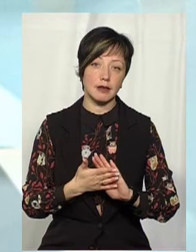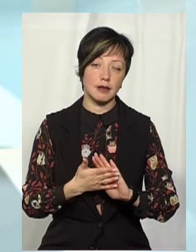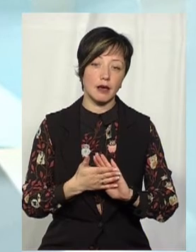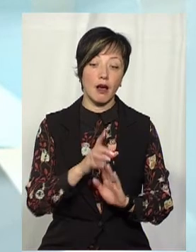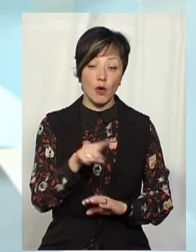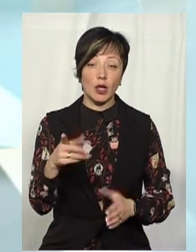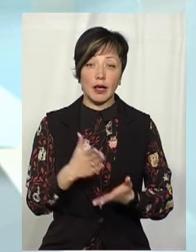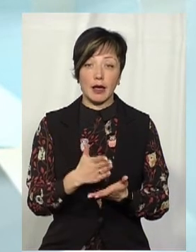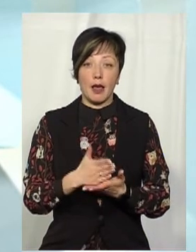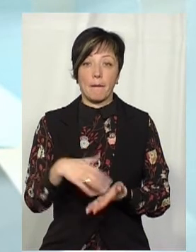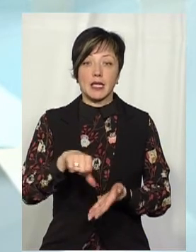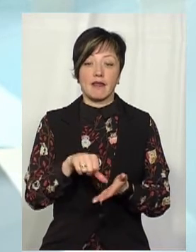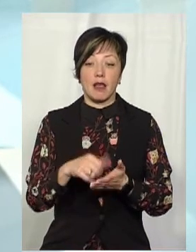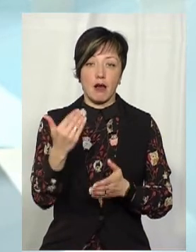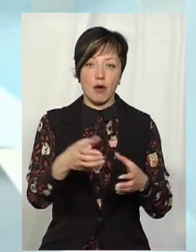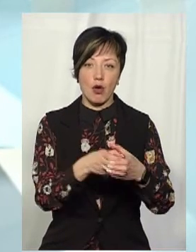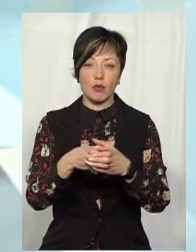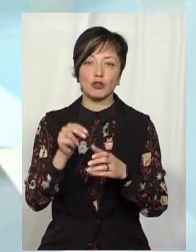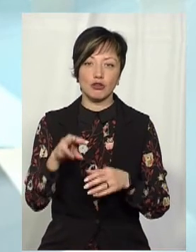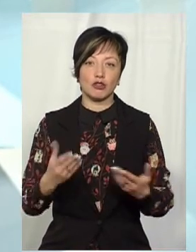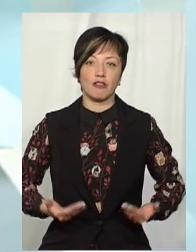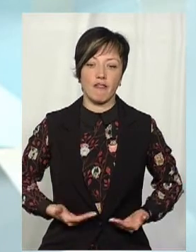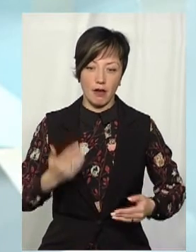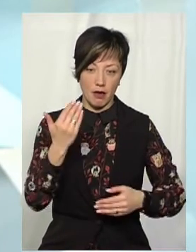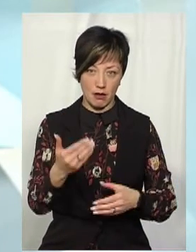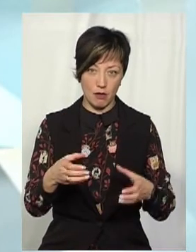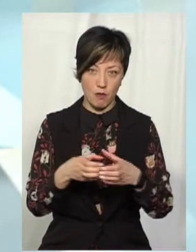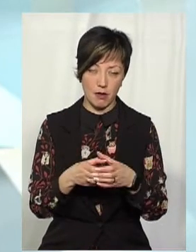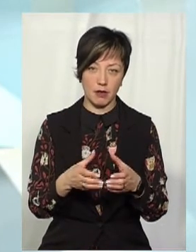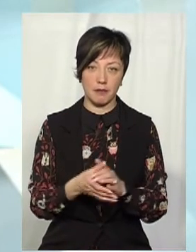вони є представниками громад, вони знають, чим живе громада, і